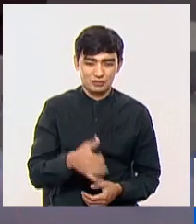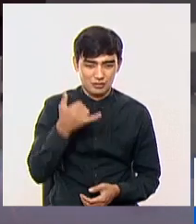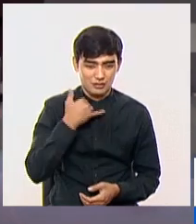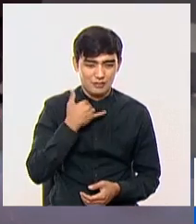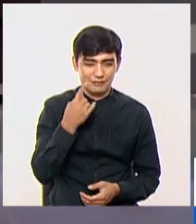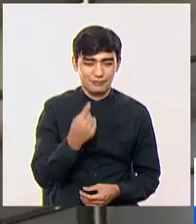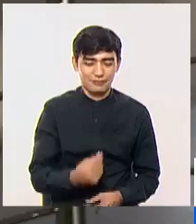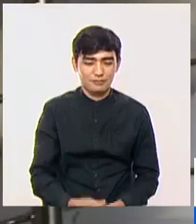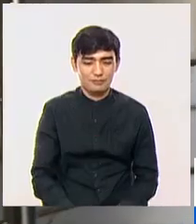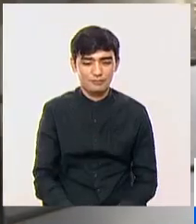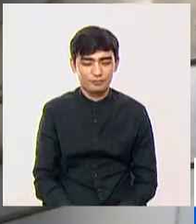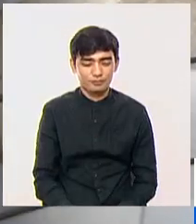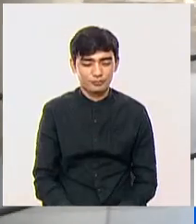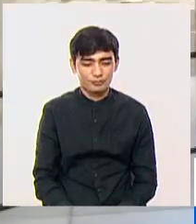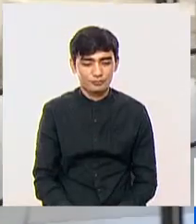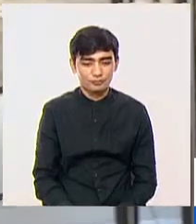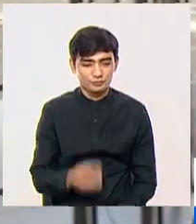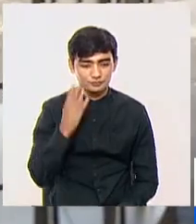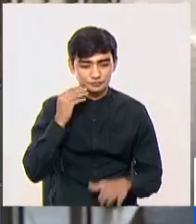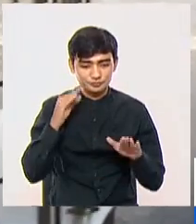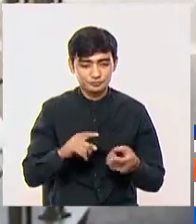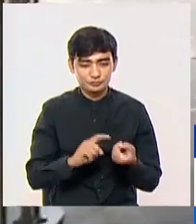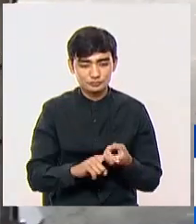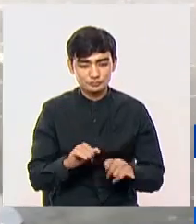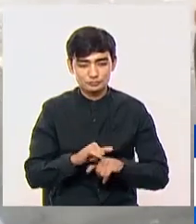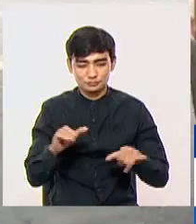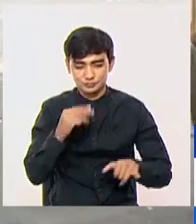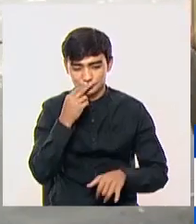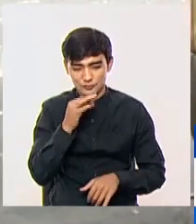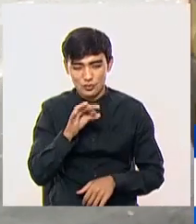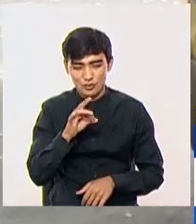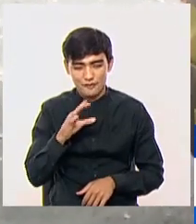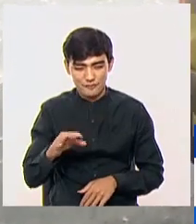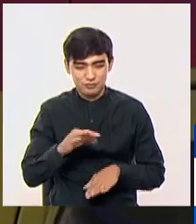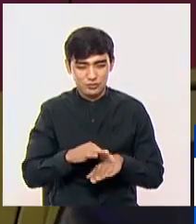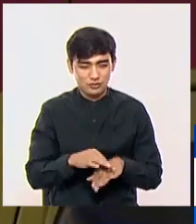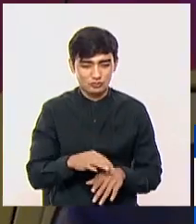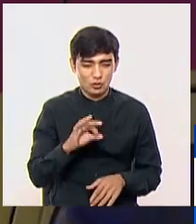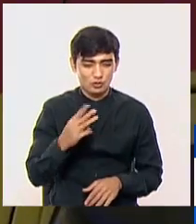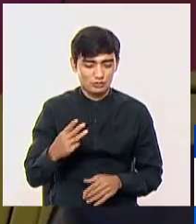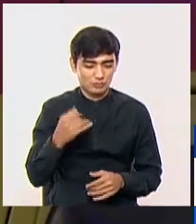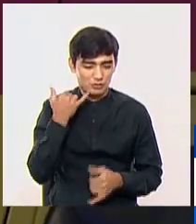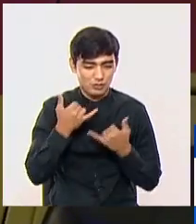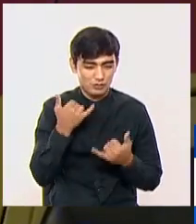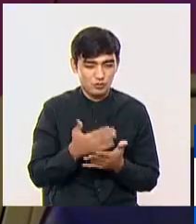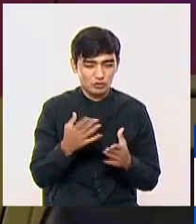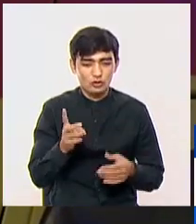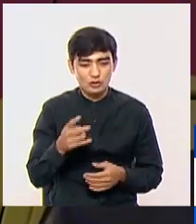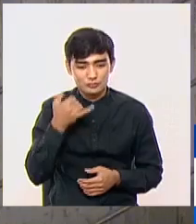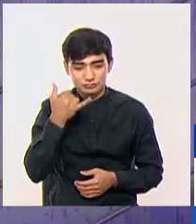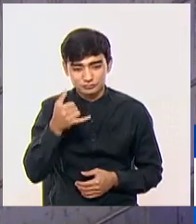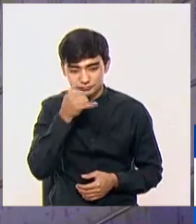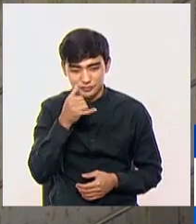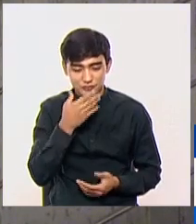сутки. В Алматы в связи с ростом заболеваемости ОРВИ в скорую помощь стали обращаться те, кто не смог дозвониться